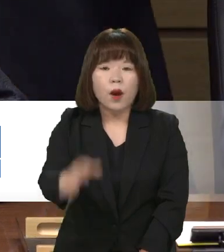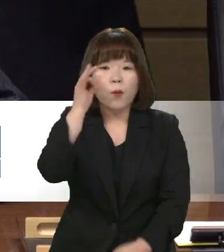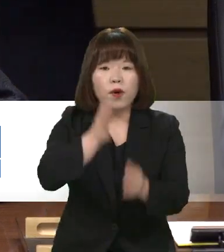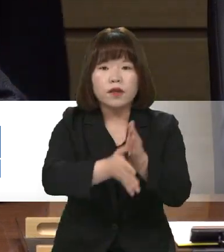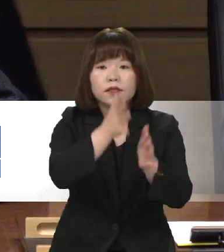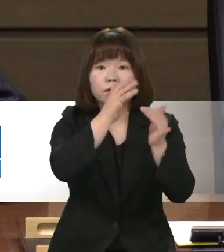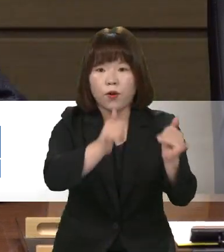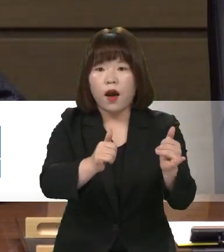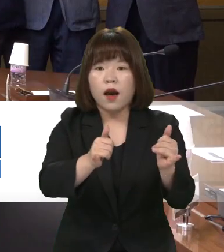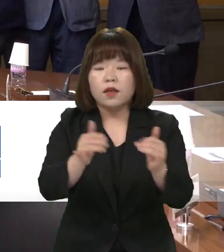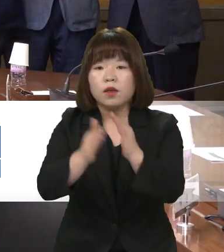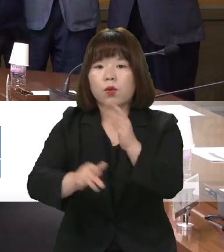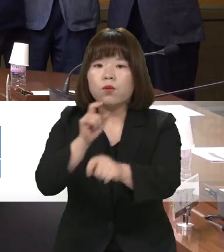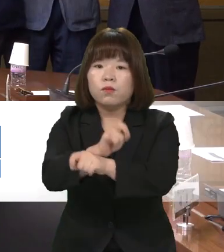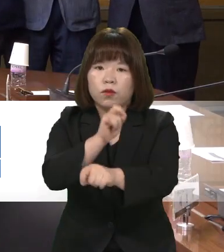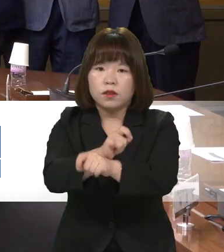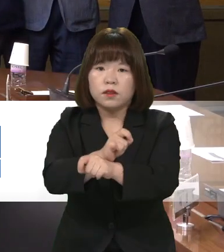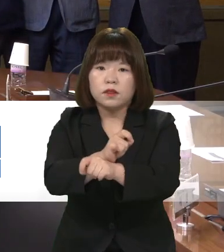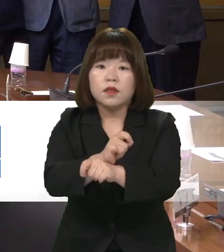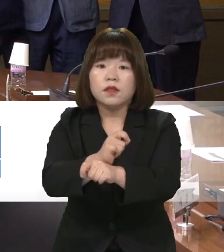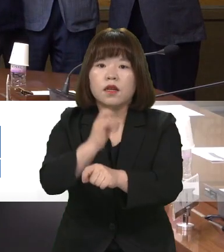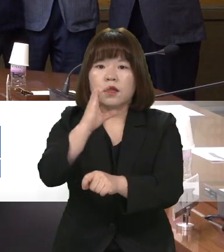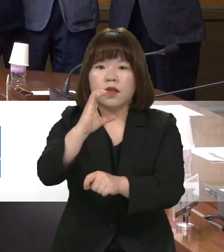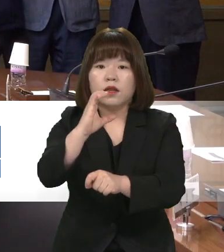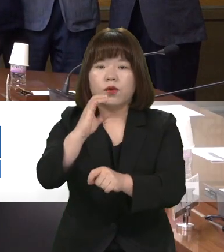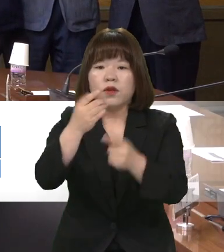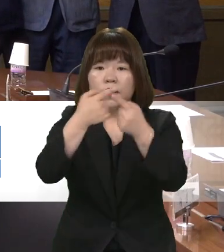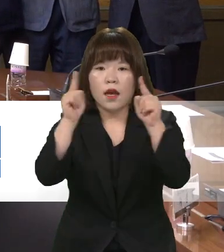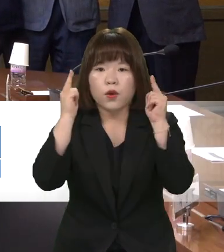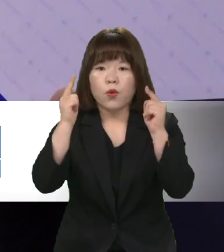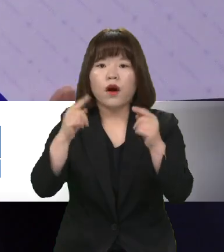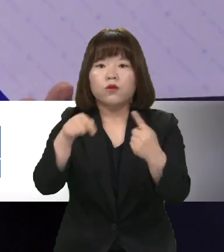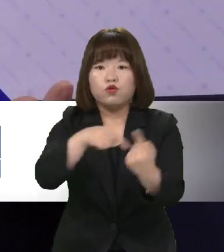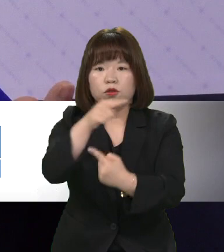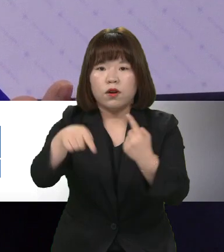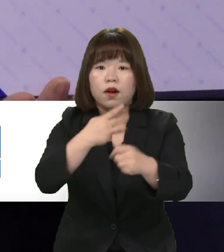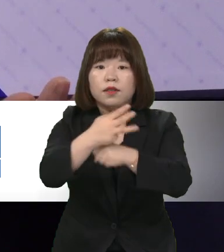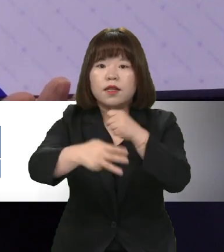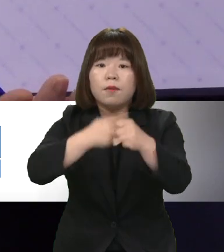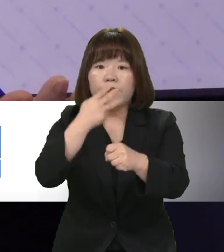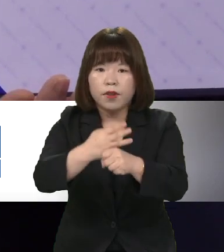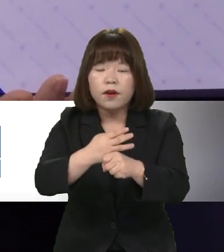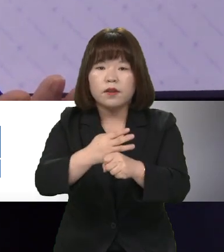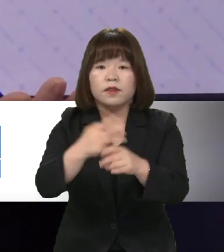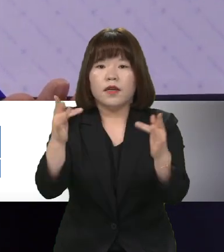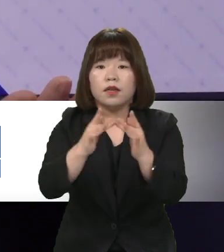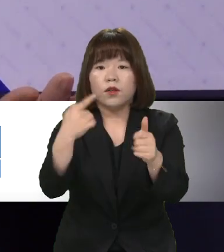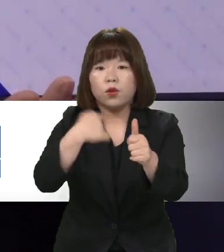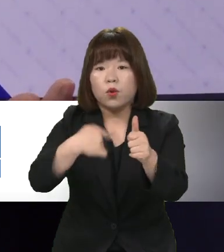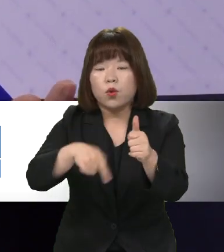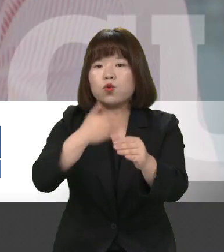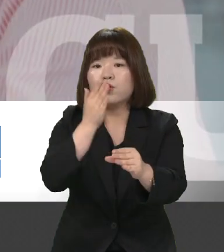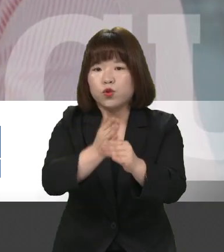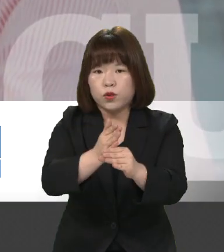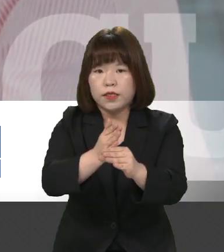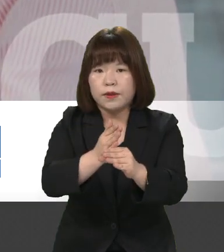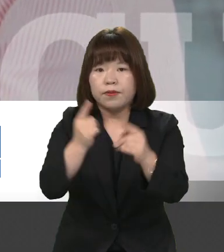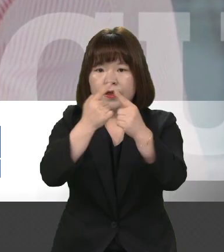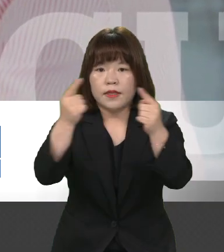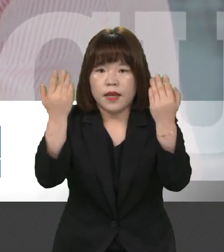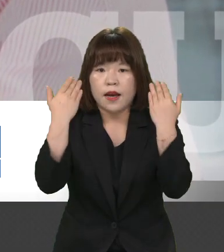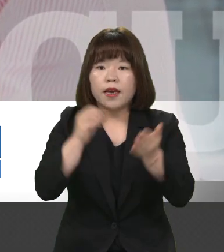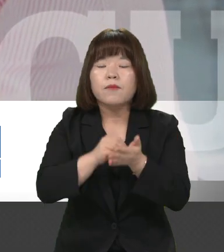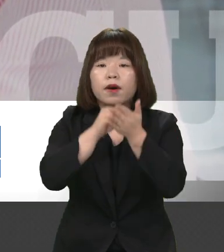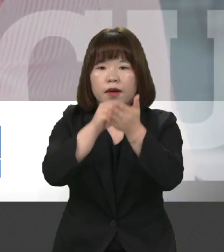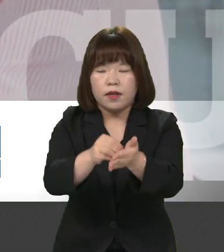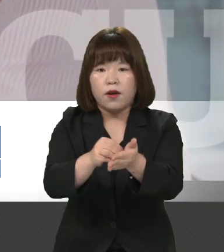이에 포항 시민과 포항시 공무원 은 대구가톨릭대학교 가 운영하는 3년의 온 라인 교육 중심 단과 대학 유스티노 자유 대학에